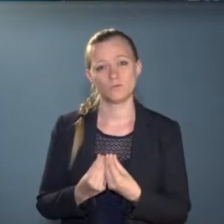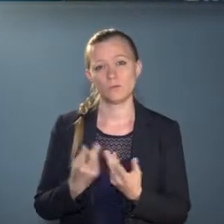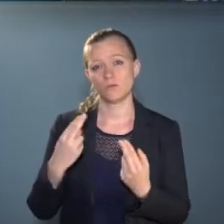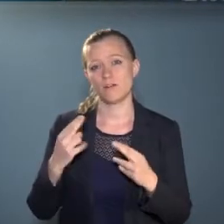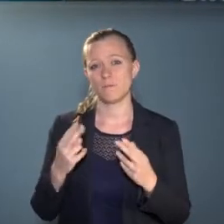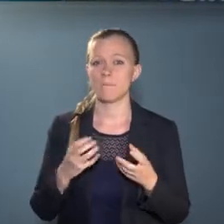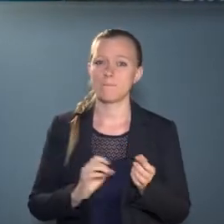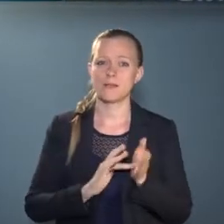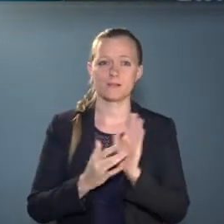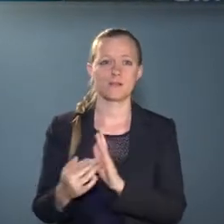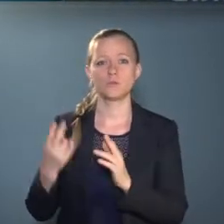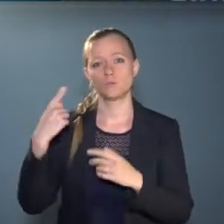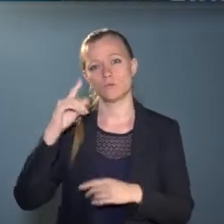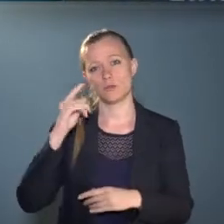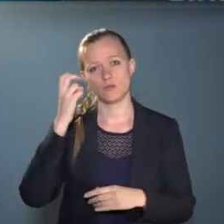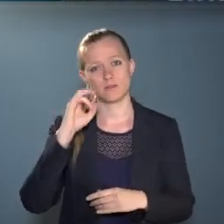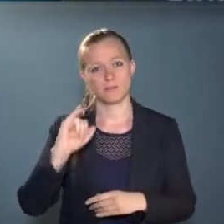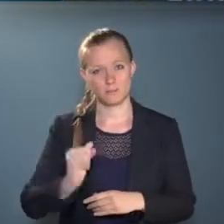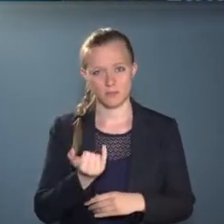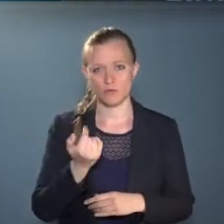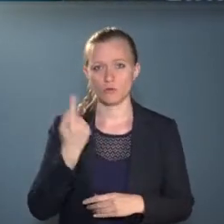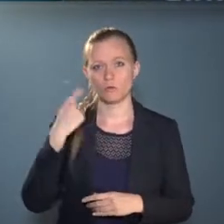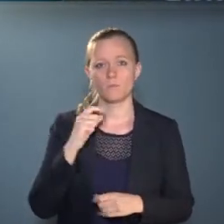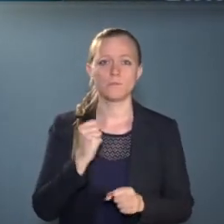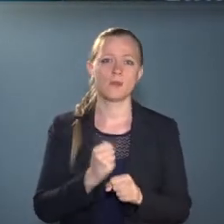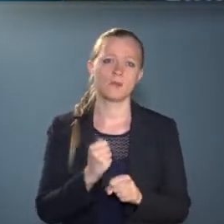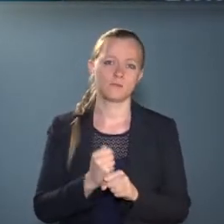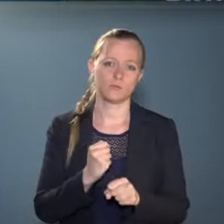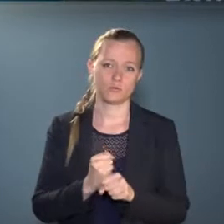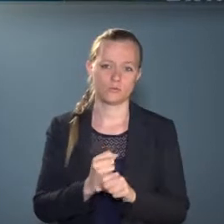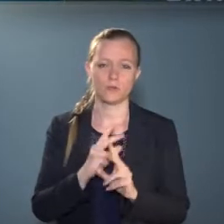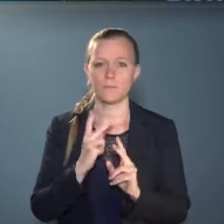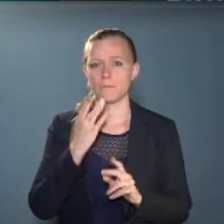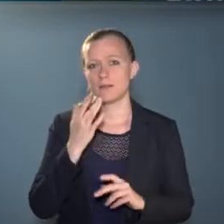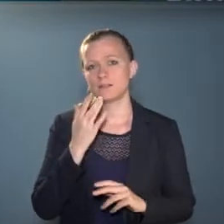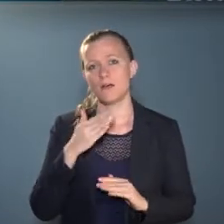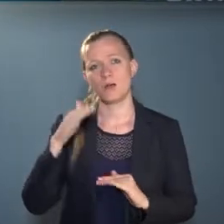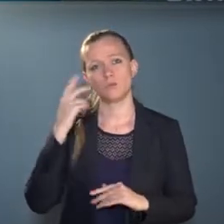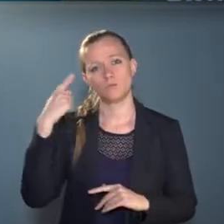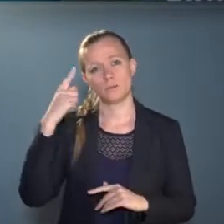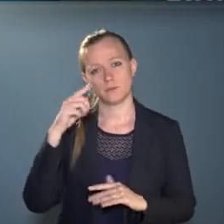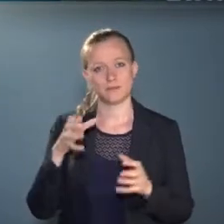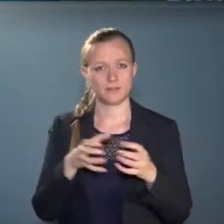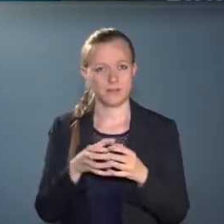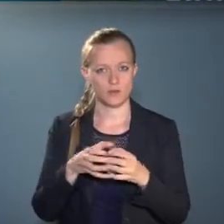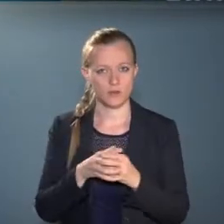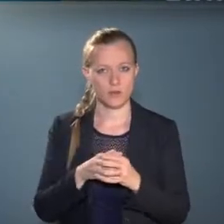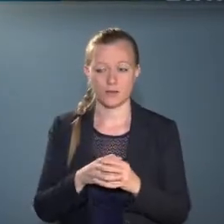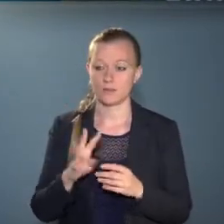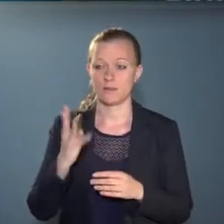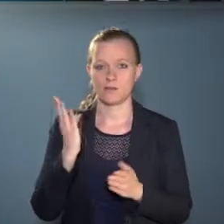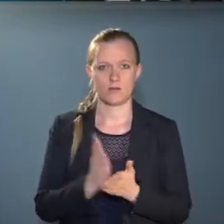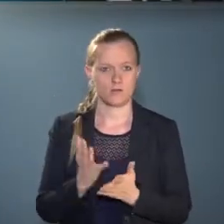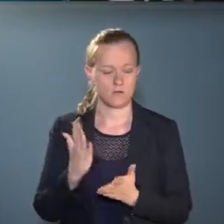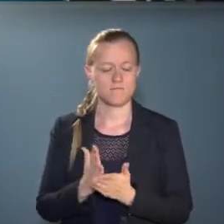megjelennek tudományos intézetek is, hogy tudományos munkát folytató intézetek, úgy, mint például a Magyar Hadtudományi Társaság, is már 4.